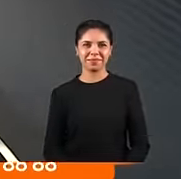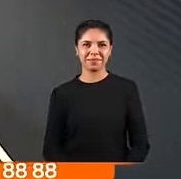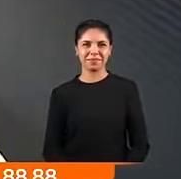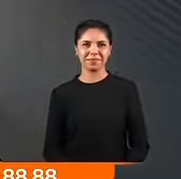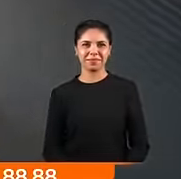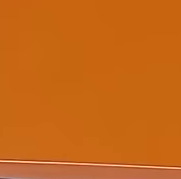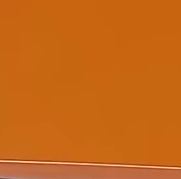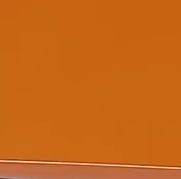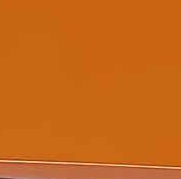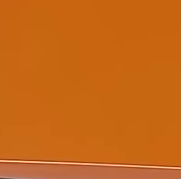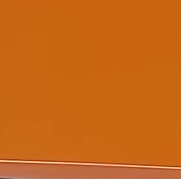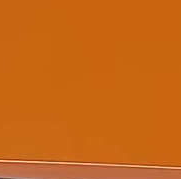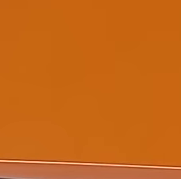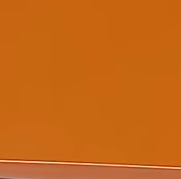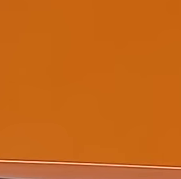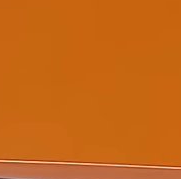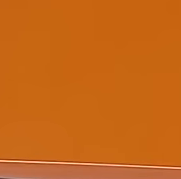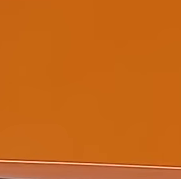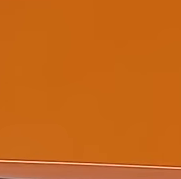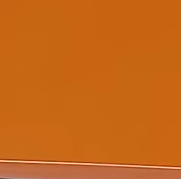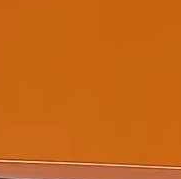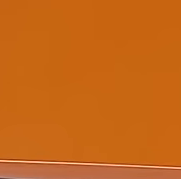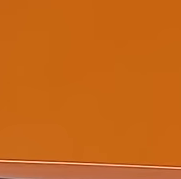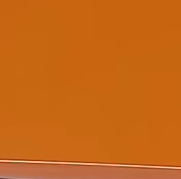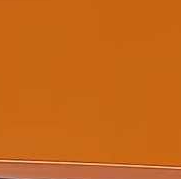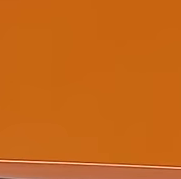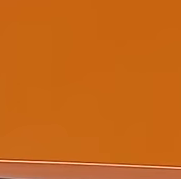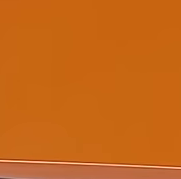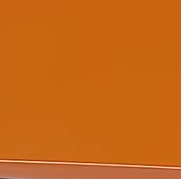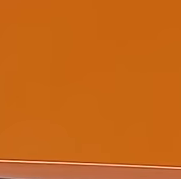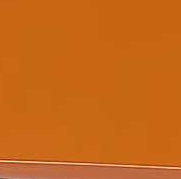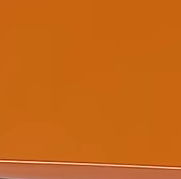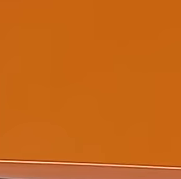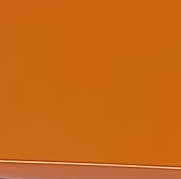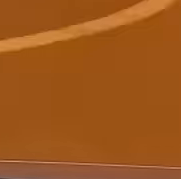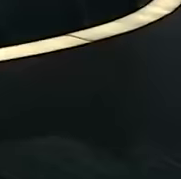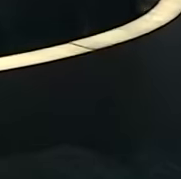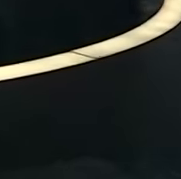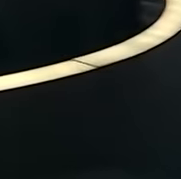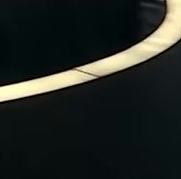Bültenimizin sonuna geldik. Haberin merkezinden iyi akşamlar.